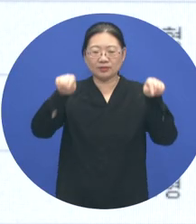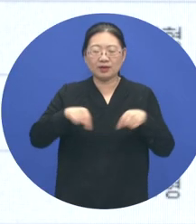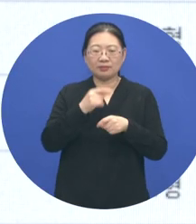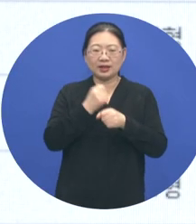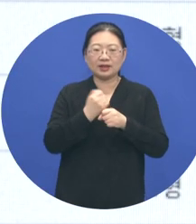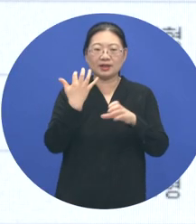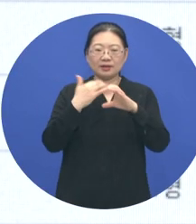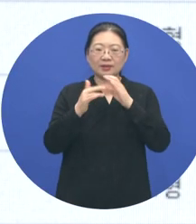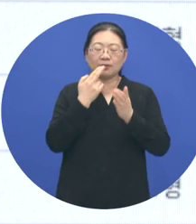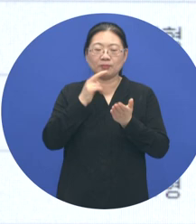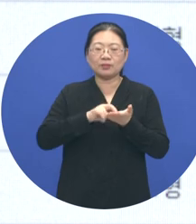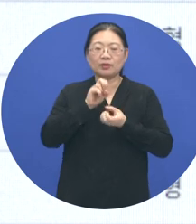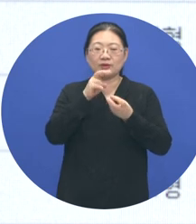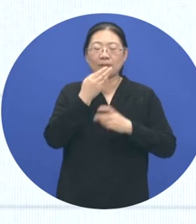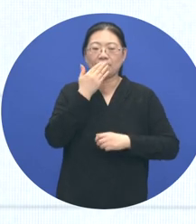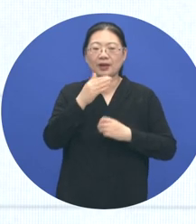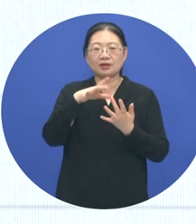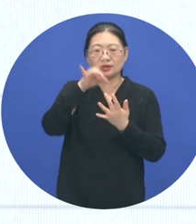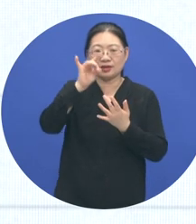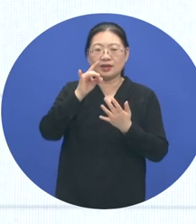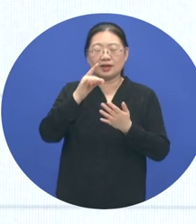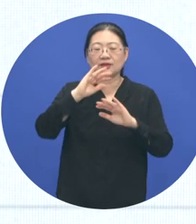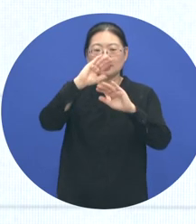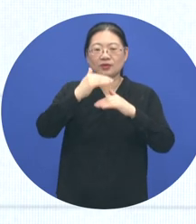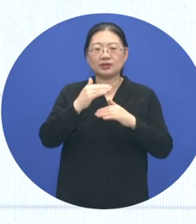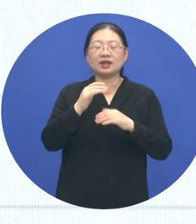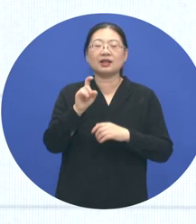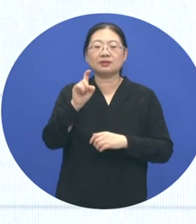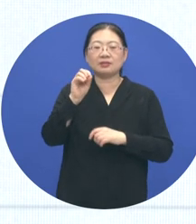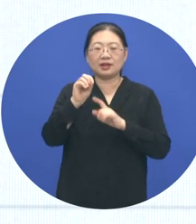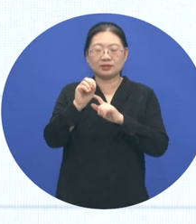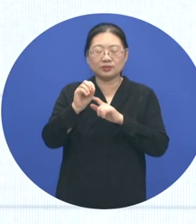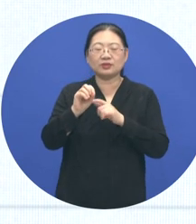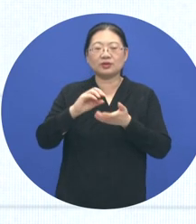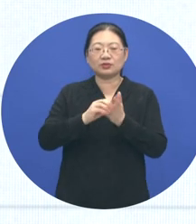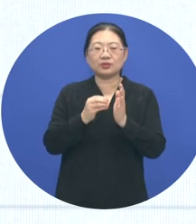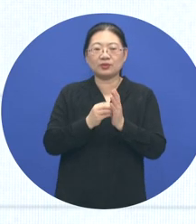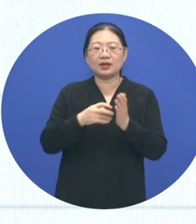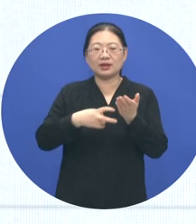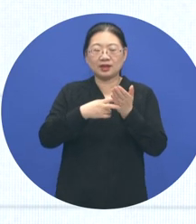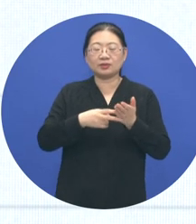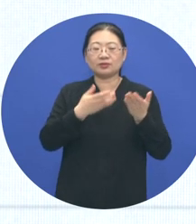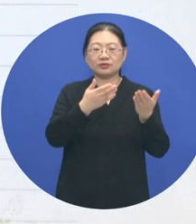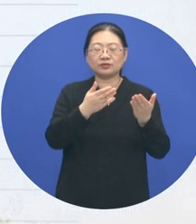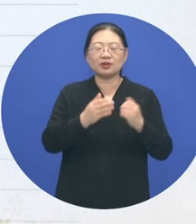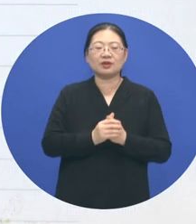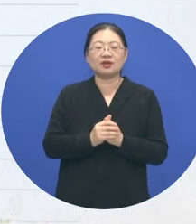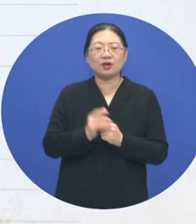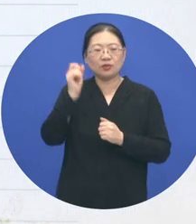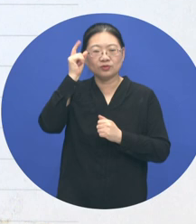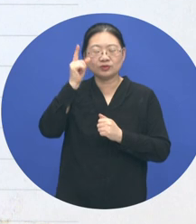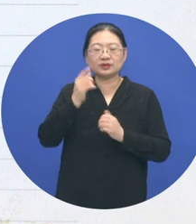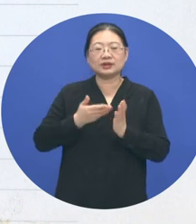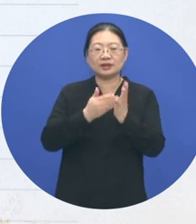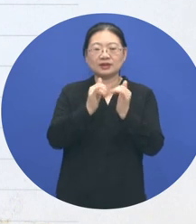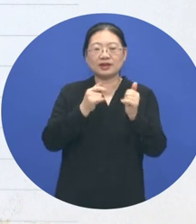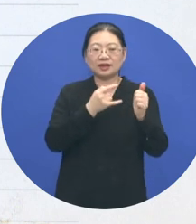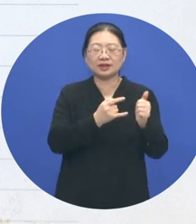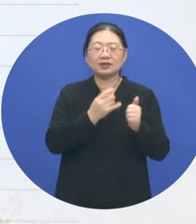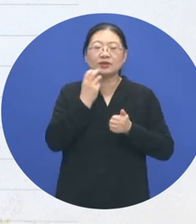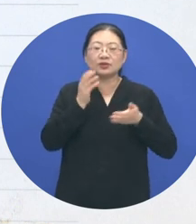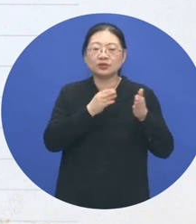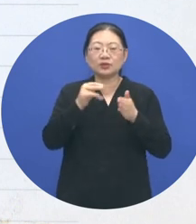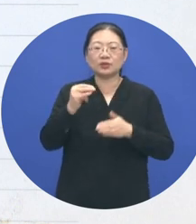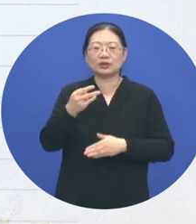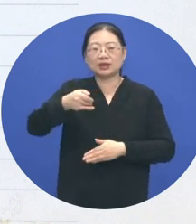이메일 우편 등으로 전달하면 됩니다 선정된 제한은 10만 원 상당의 시상금 을 지급하고 우수 제안자에게는 도지사